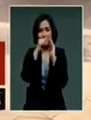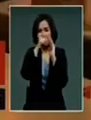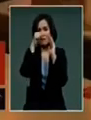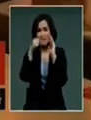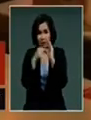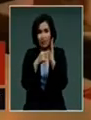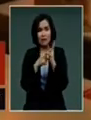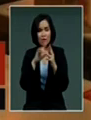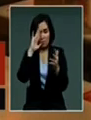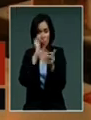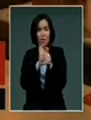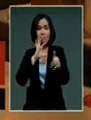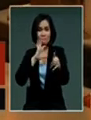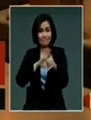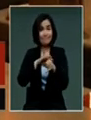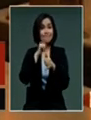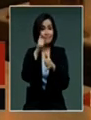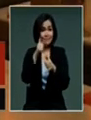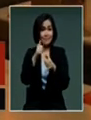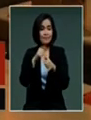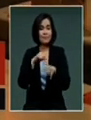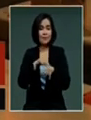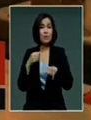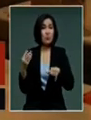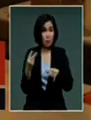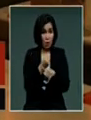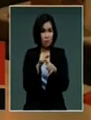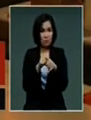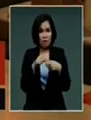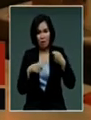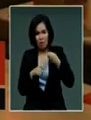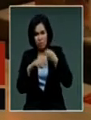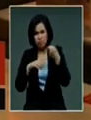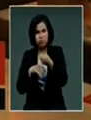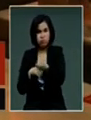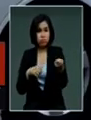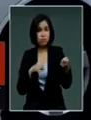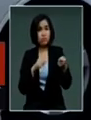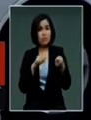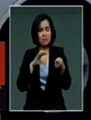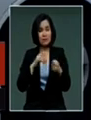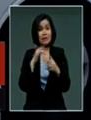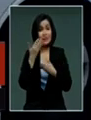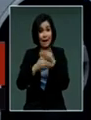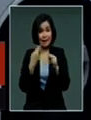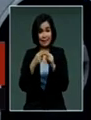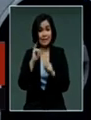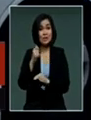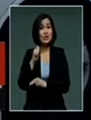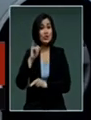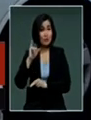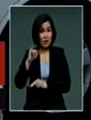วจก็สามารถควบคุมตัวชายคนนี้ไว้ได้อย่างรวดเร็วหลังจากที่ก่อเหตุที่ศูนย์การค้าจอยซิตี้ย่านซีตานค่ะ